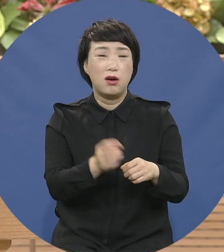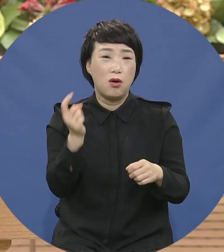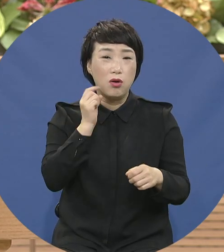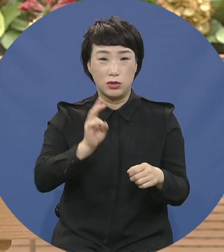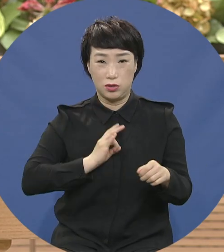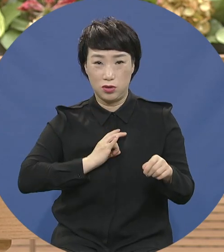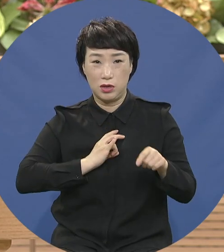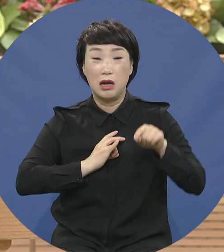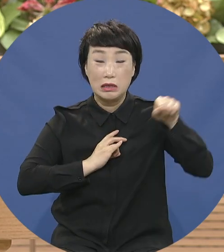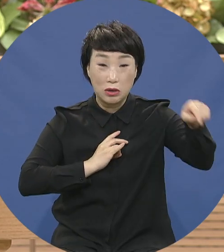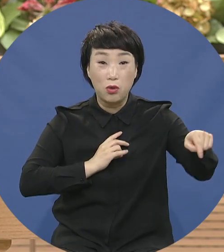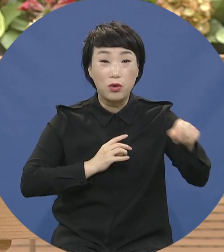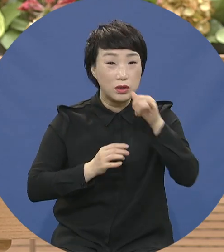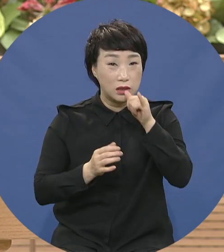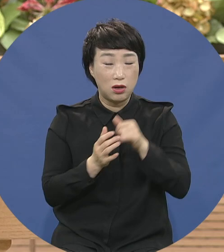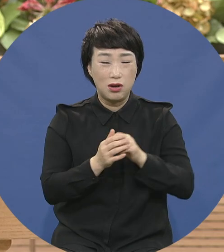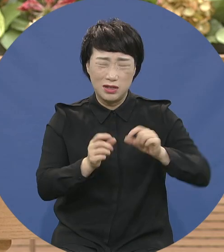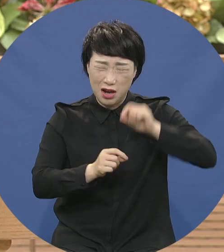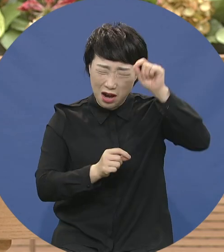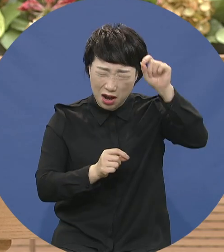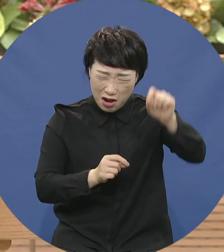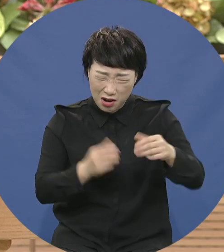거짓 선지자도 있어